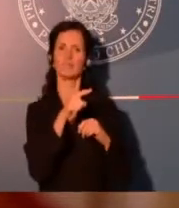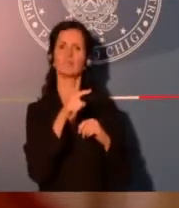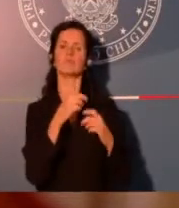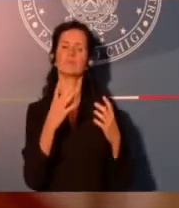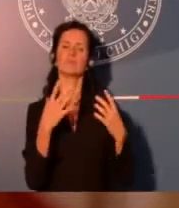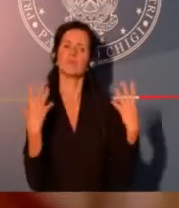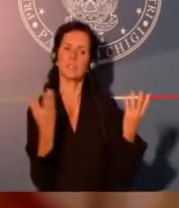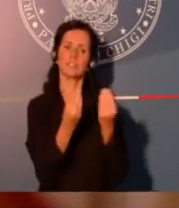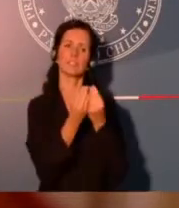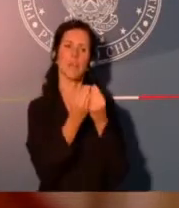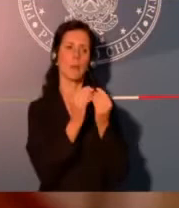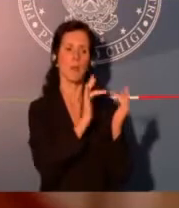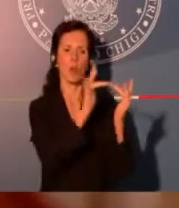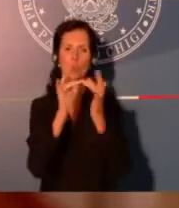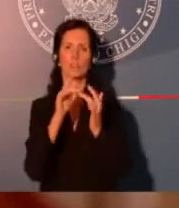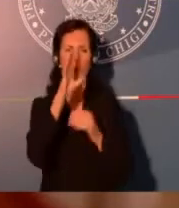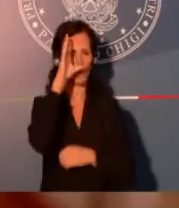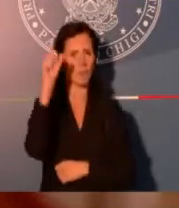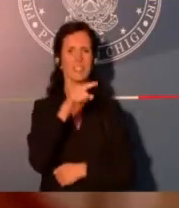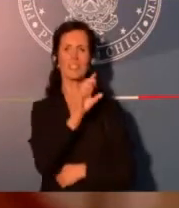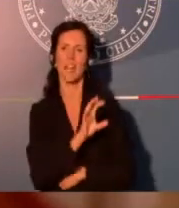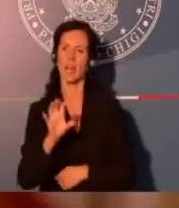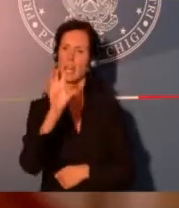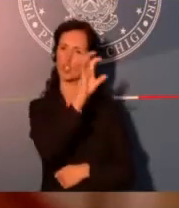coinvolgimento dei comitati universitari regionali,